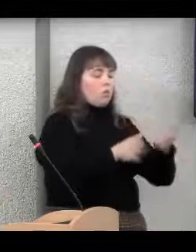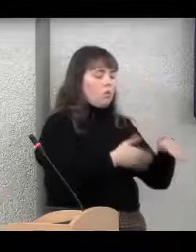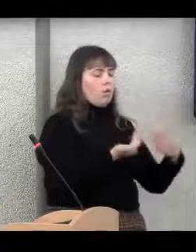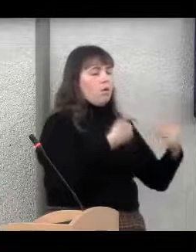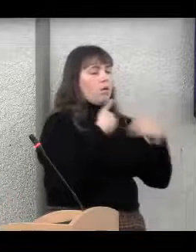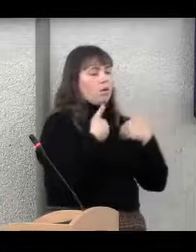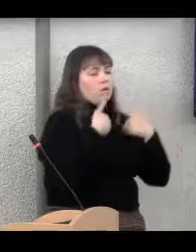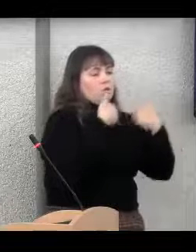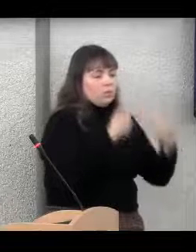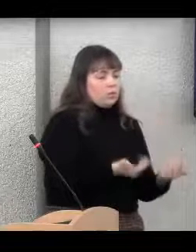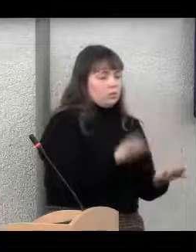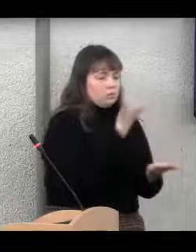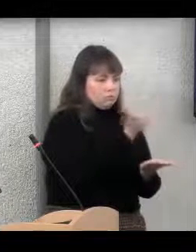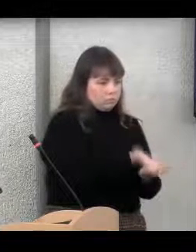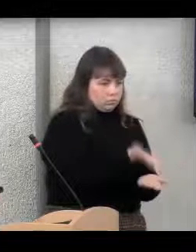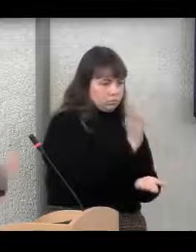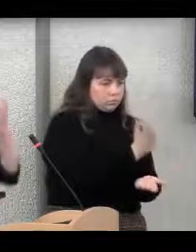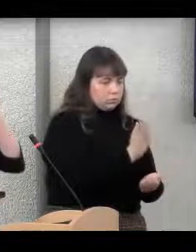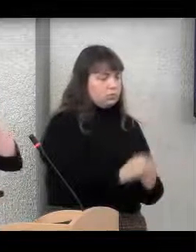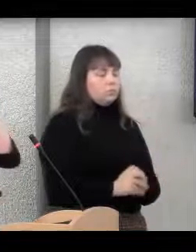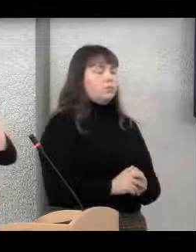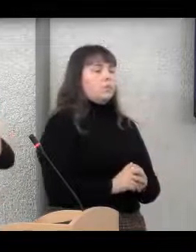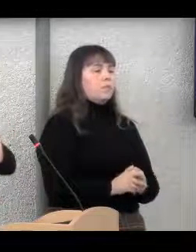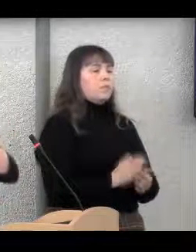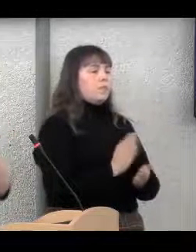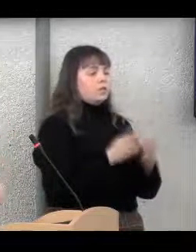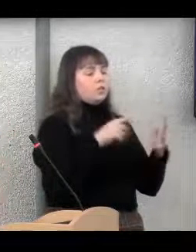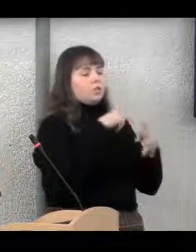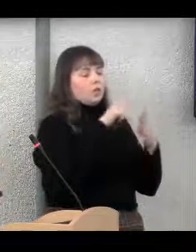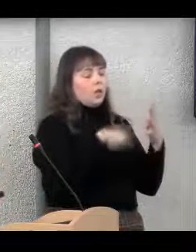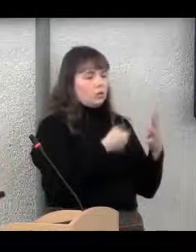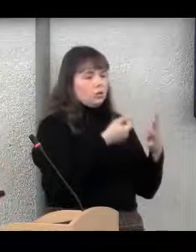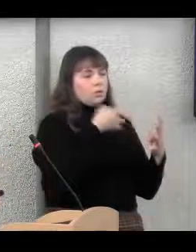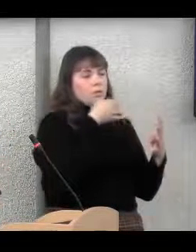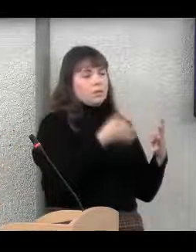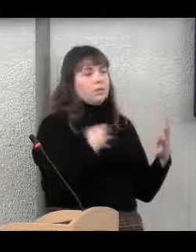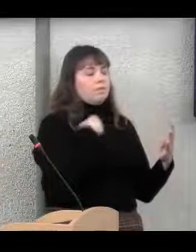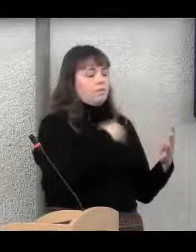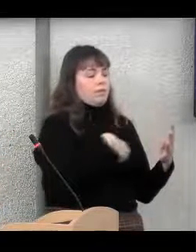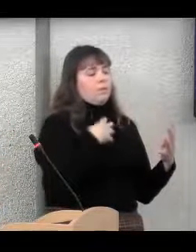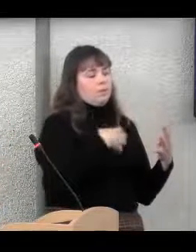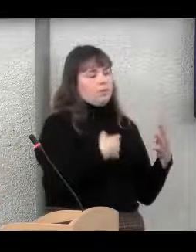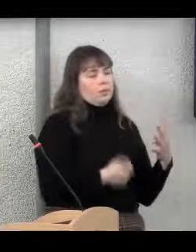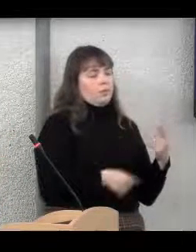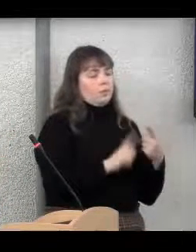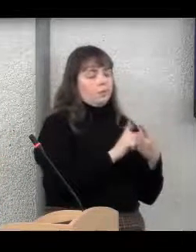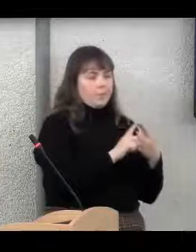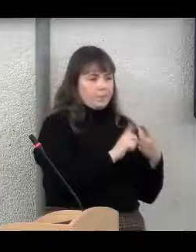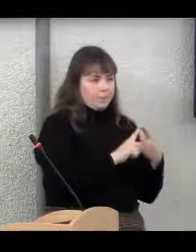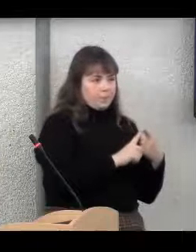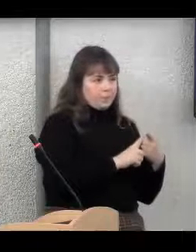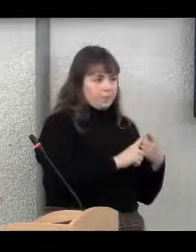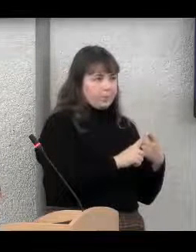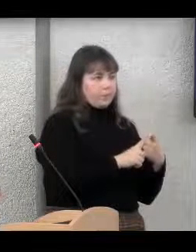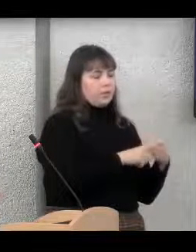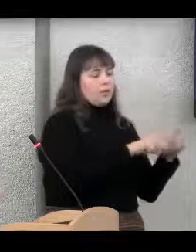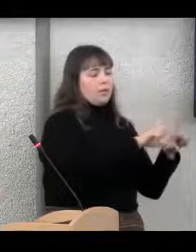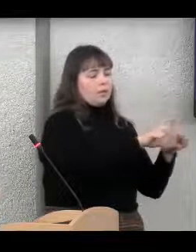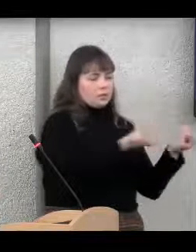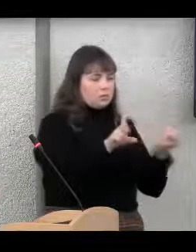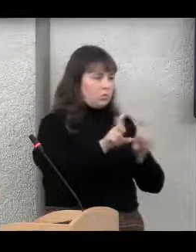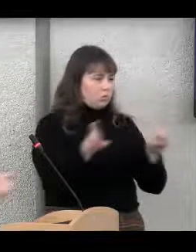metu suformavome šias rekomendacijas, tai čia paminėsiu keturias svarbiausias iš jų. Tai visų pirma yra svarbu tęsti tarp